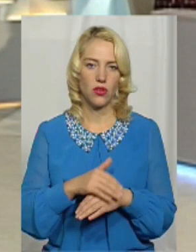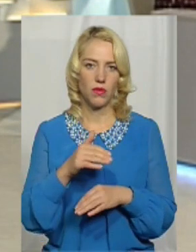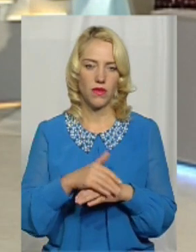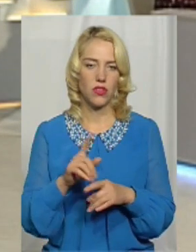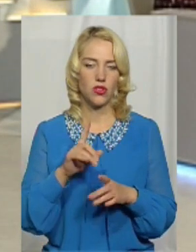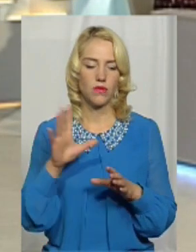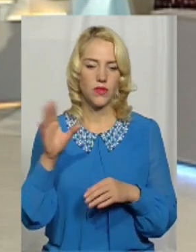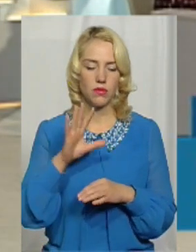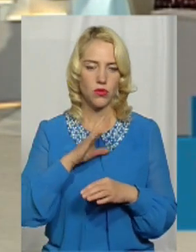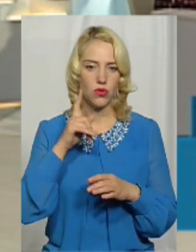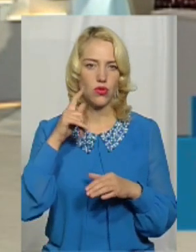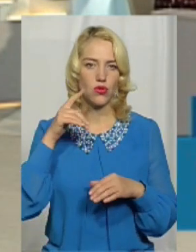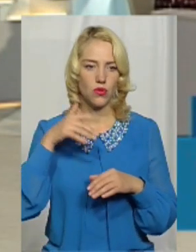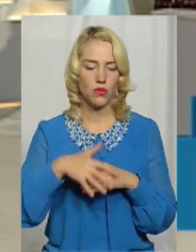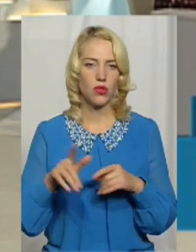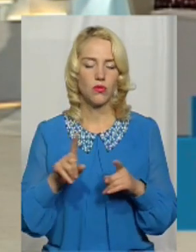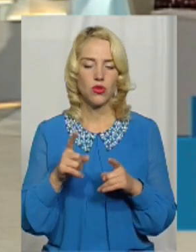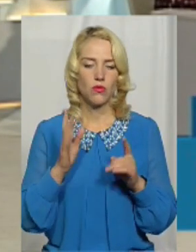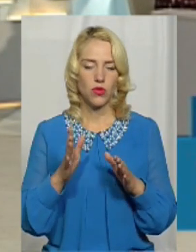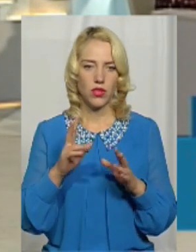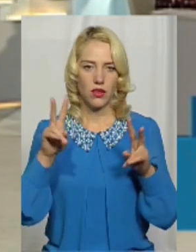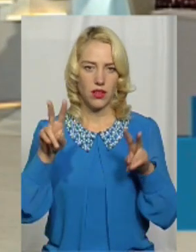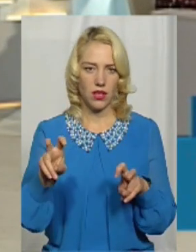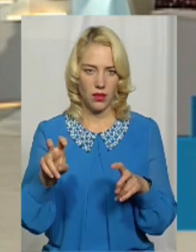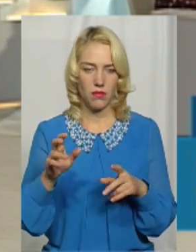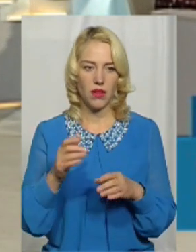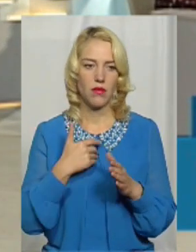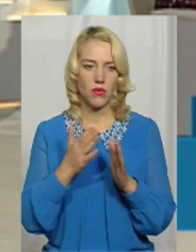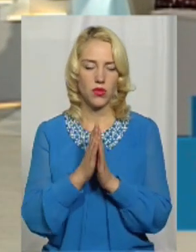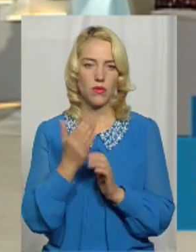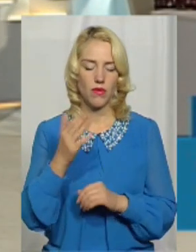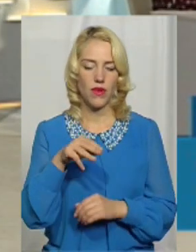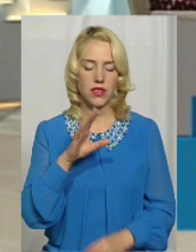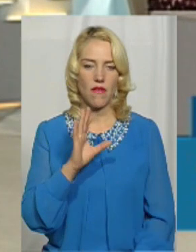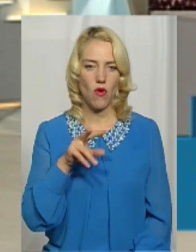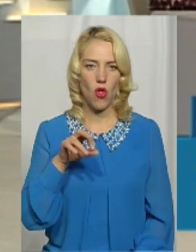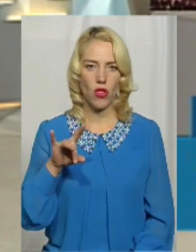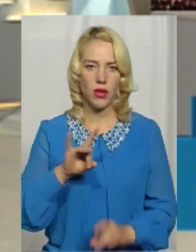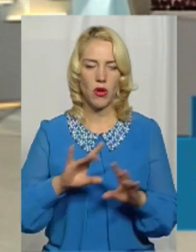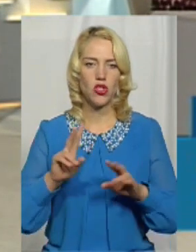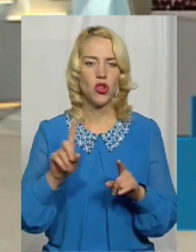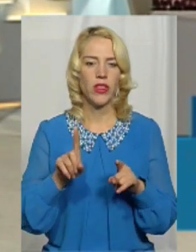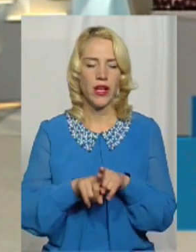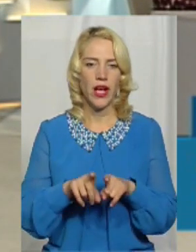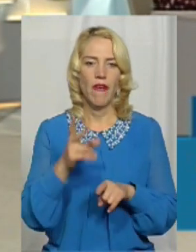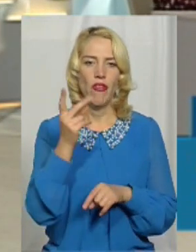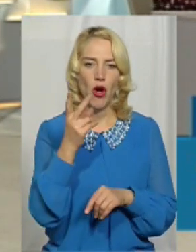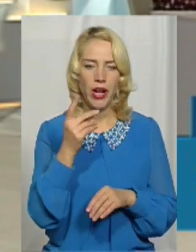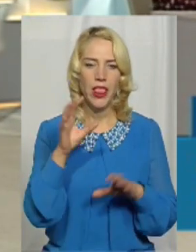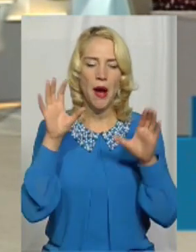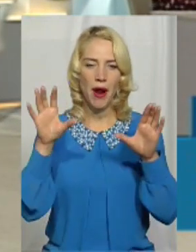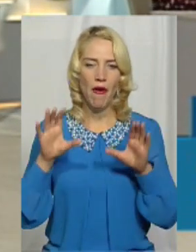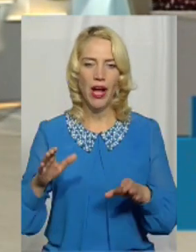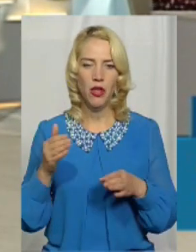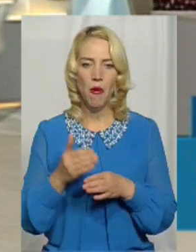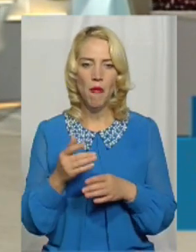було зрозуміло, про що далі йтиметься, попрошу насамперед вас, пане Володимире, окресліть, що таке вторинна правова допомога, а вас,